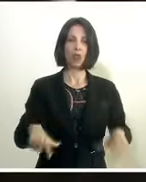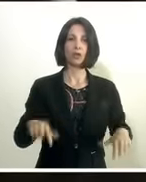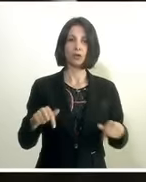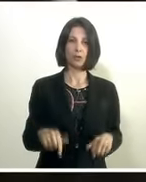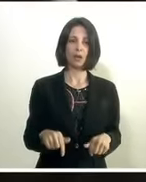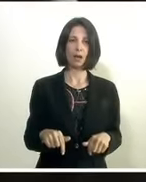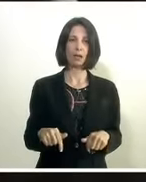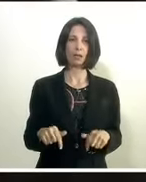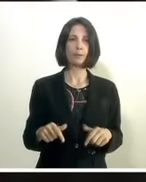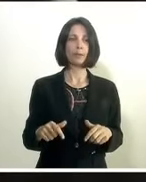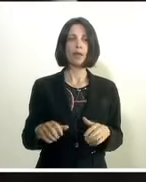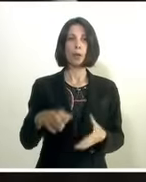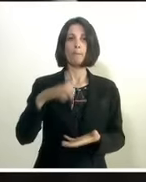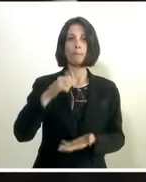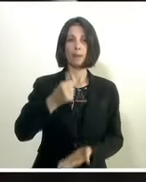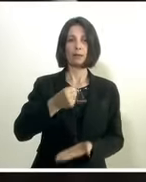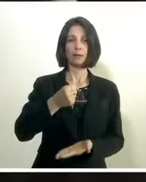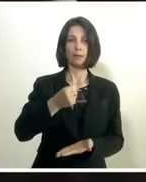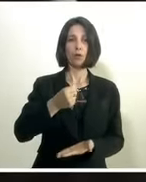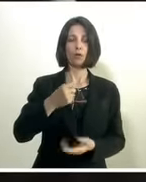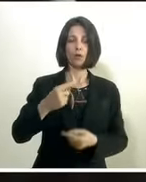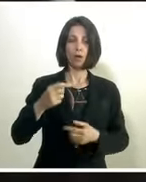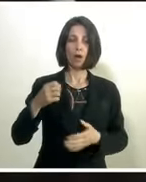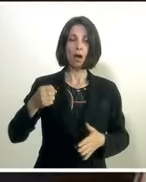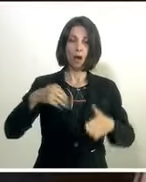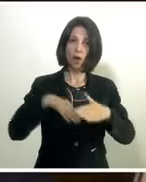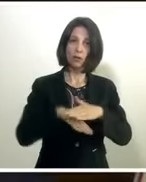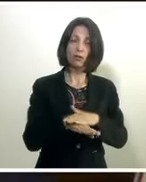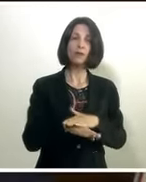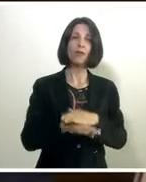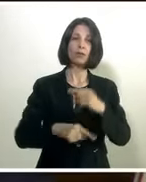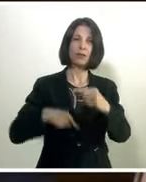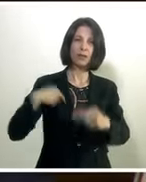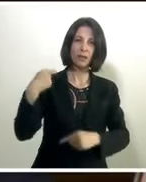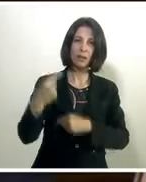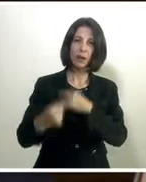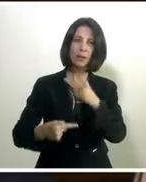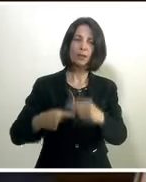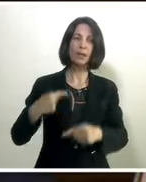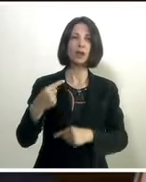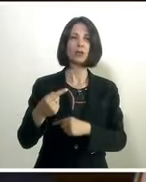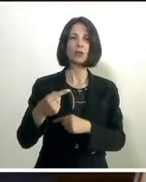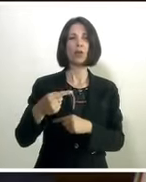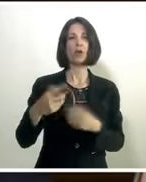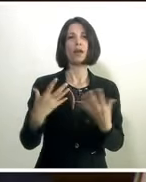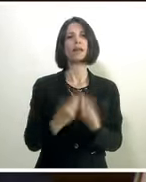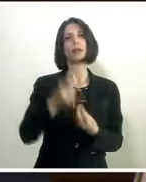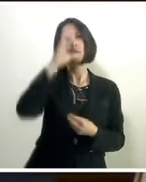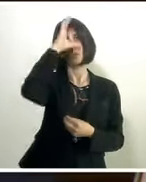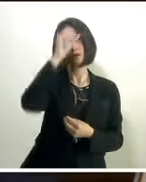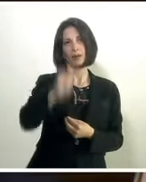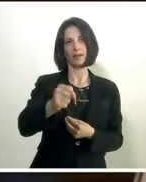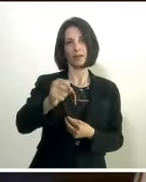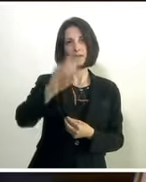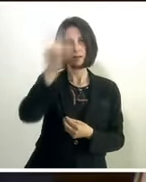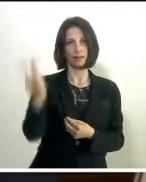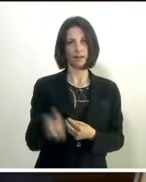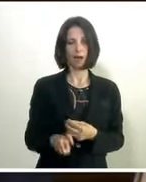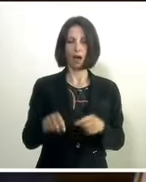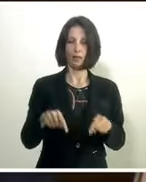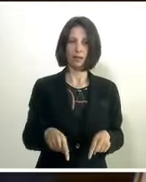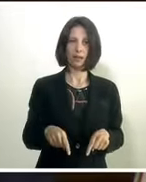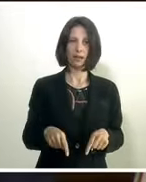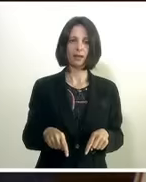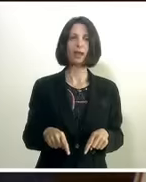patrimonio ha saputo conservare e tramandare insieme all'ateneo turritano che ci ospita e per una certa parte